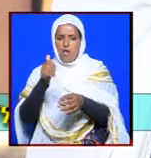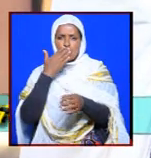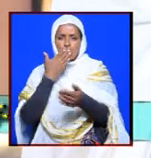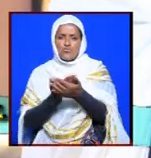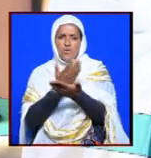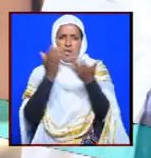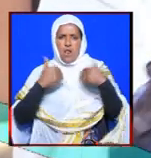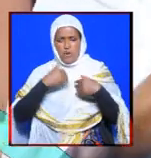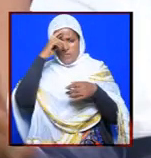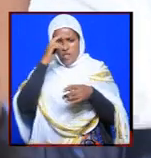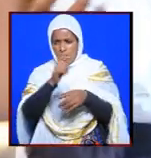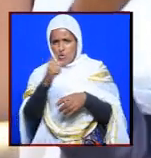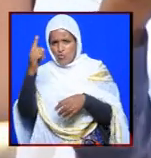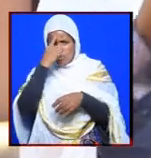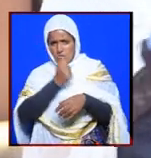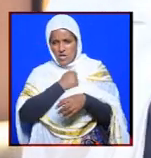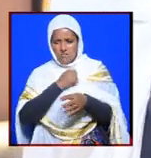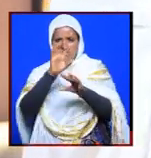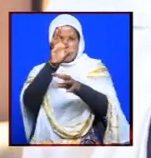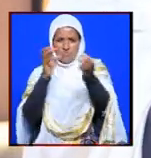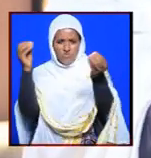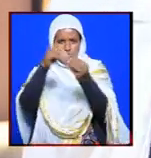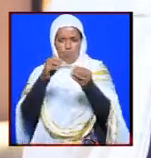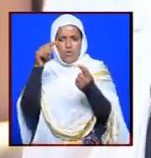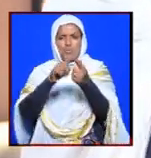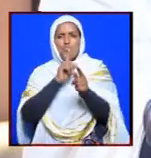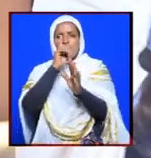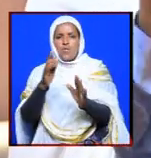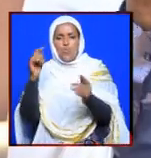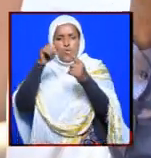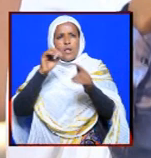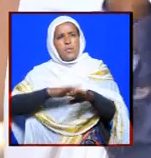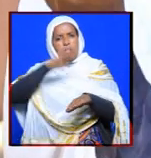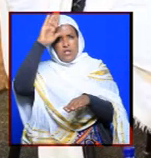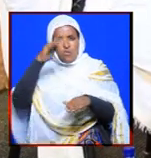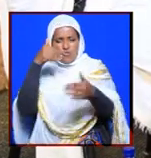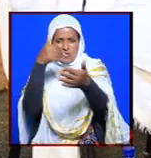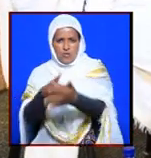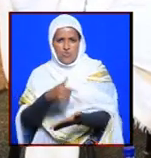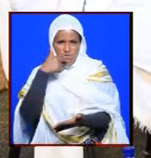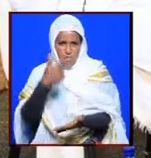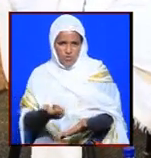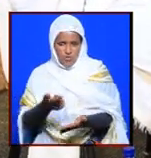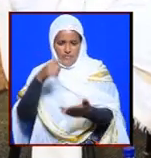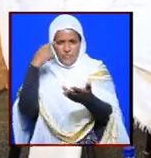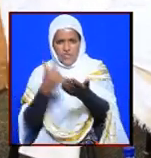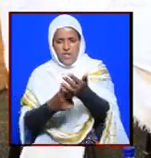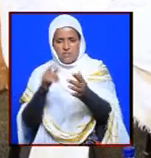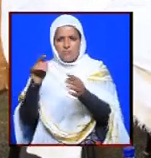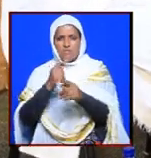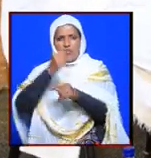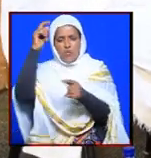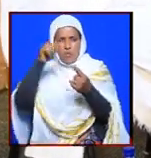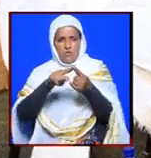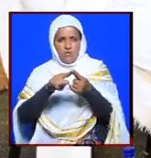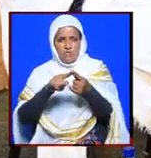የሆነ ጥሩ ነገር ስላለው ከእያንዳንዱ እምነት ያለው ጥሩ ነገር ሲደመር ነው ወደ እውነተኛ እውነት ወይም ወደ በለጠ እውነት የምንደርሰው እያሉ ነው ያሉ። ከኤክስክሉዚቭ